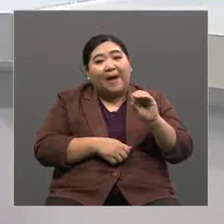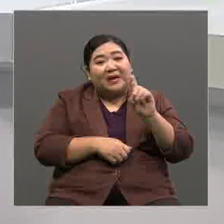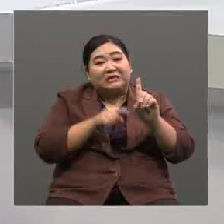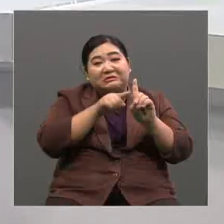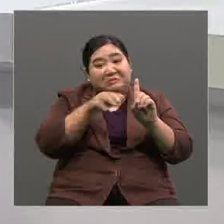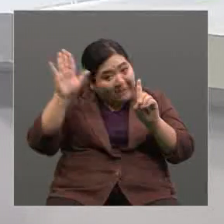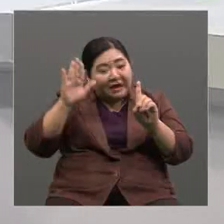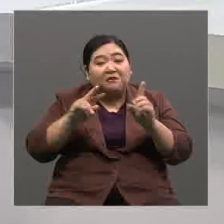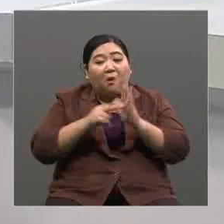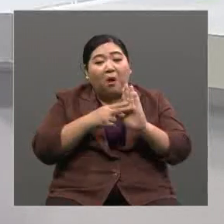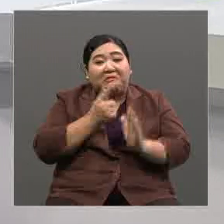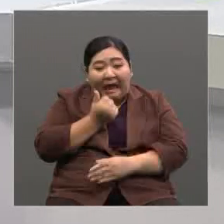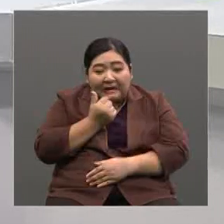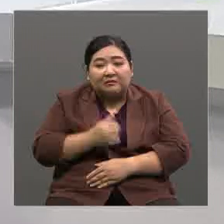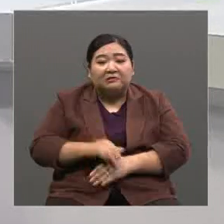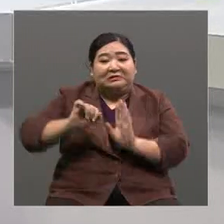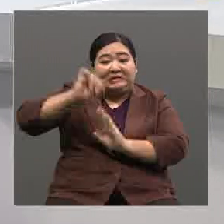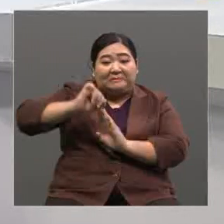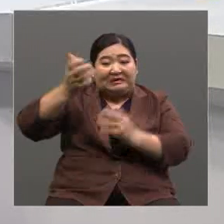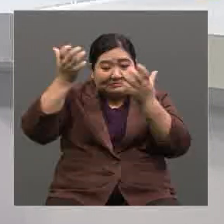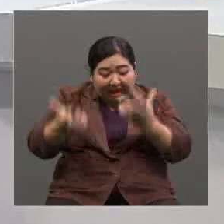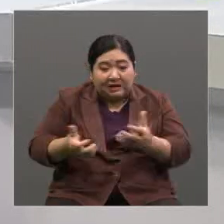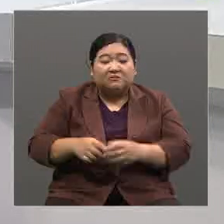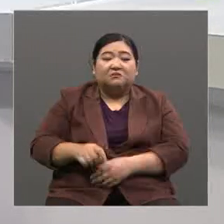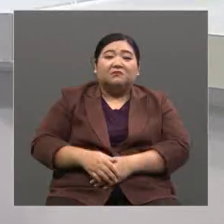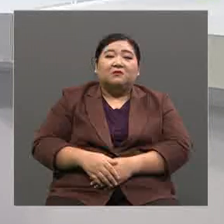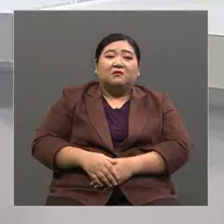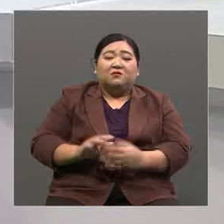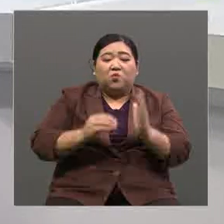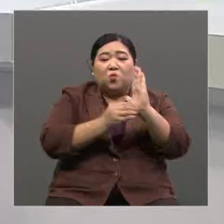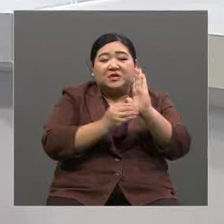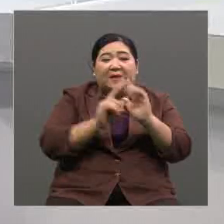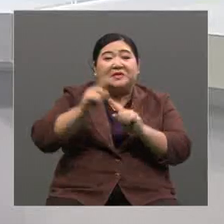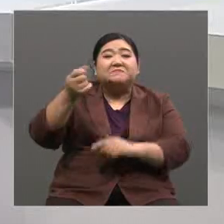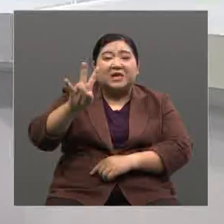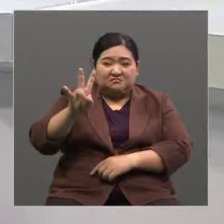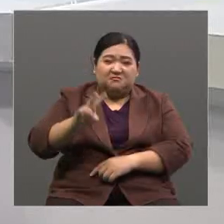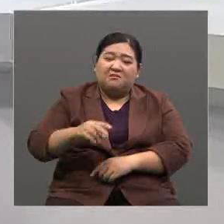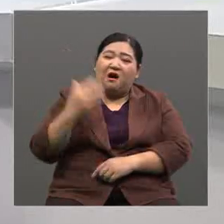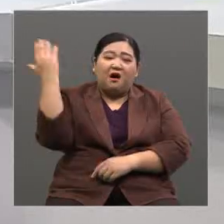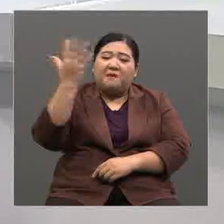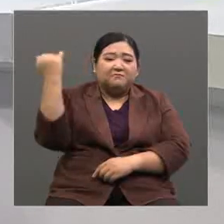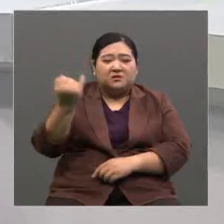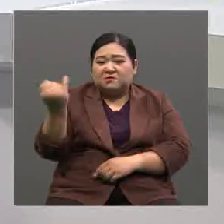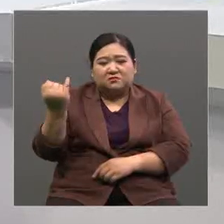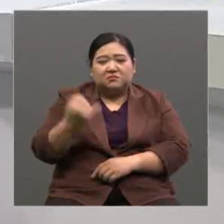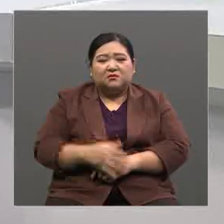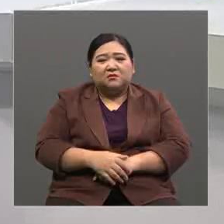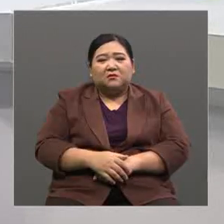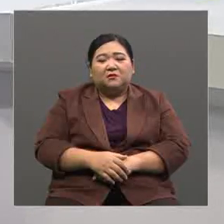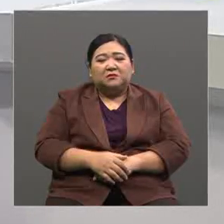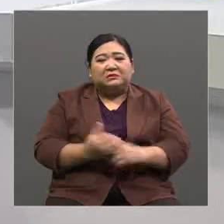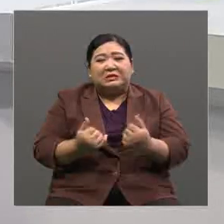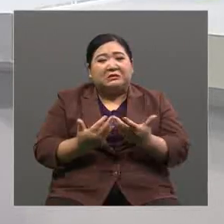หนักกรงเทพม.ว.น.ัดับที่ 17 เรื่ของคภาพอากาศยอดแย่เพราฉะนเราคงต้องบอกว่าจงกไมใช่เรื่องให่